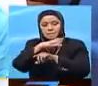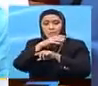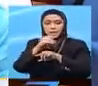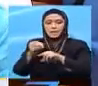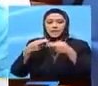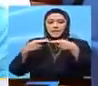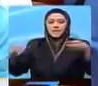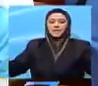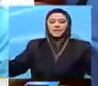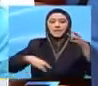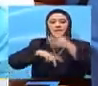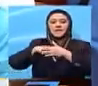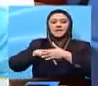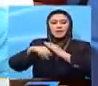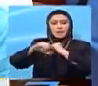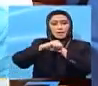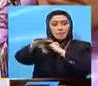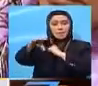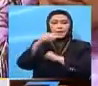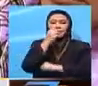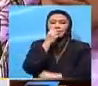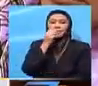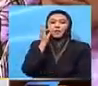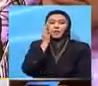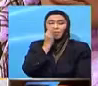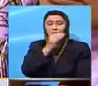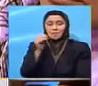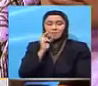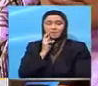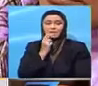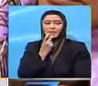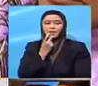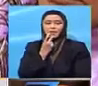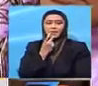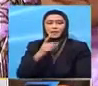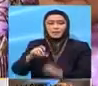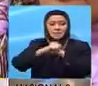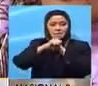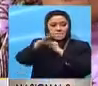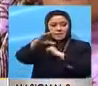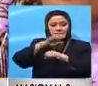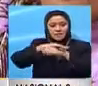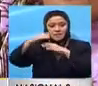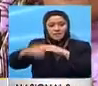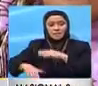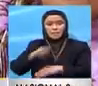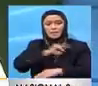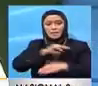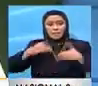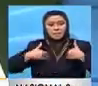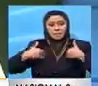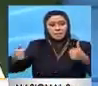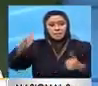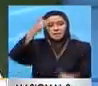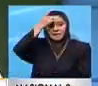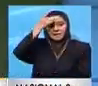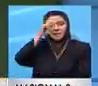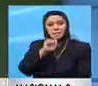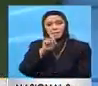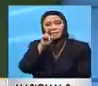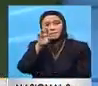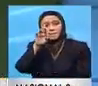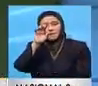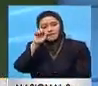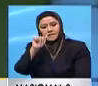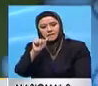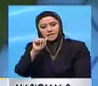melancarkan kempen makan buah dan sayur. Kempen disempurnakan Menteri Kesihatan Datuk Seri Dr. S. Subramaniam dan Menteri Pertanian